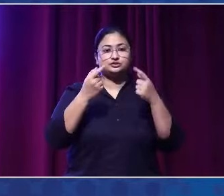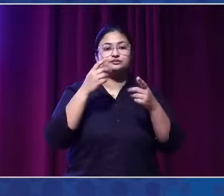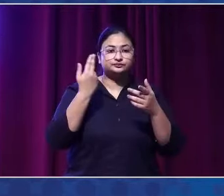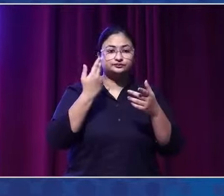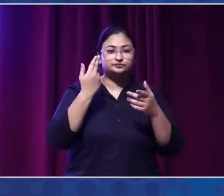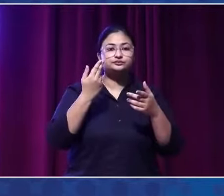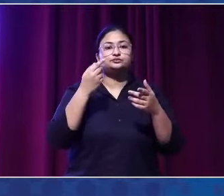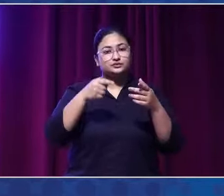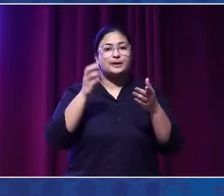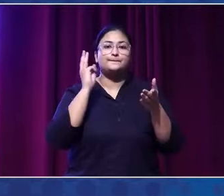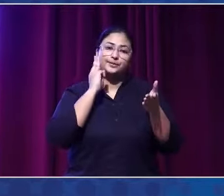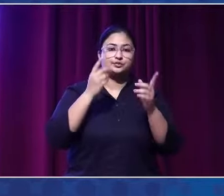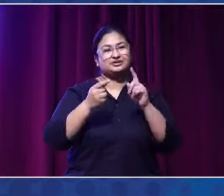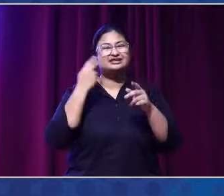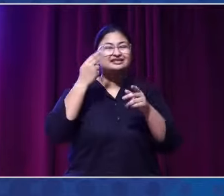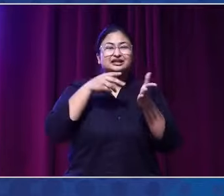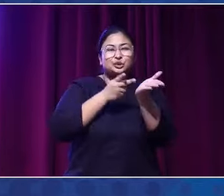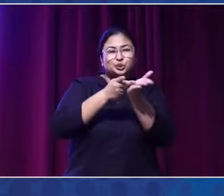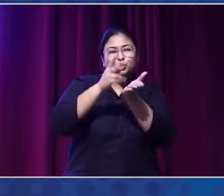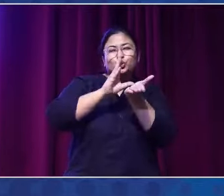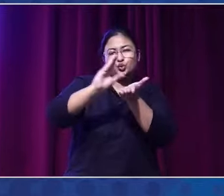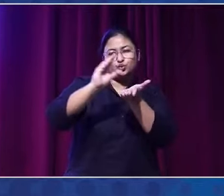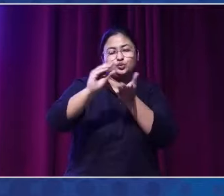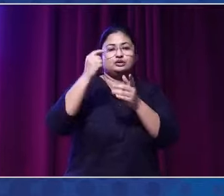फ्लंग डिस्टेंसेस। सो